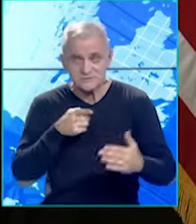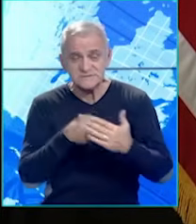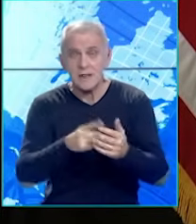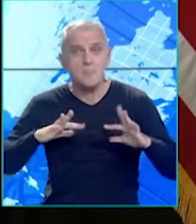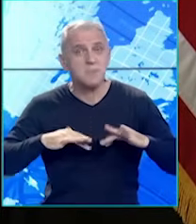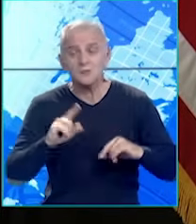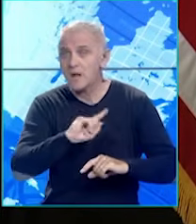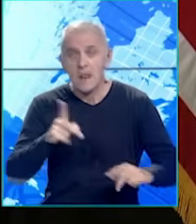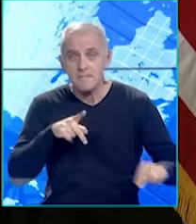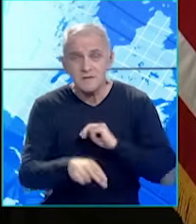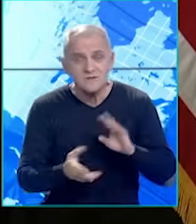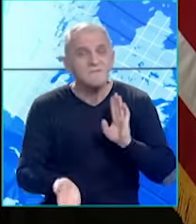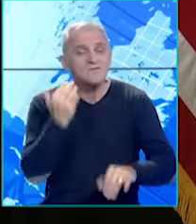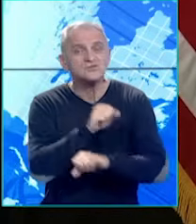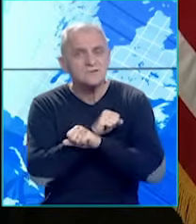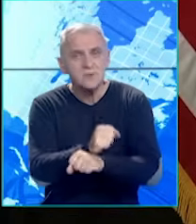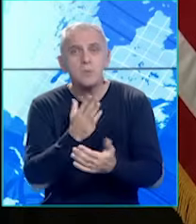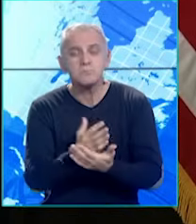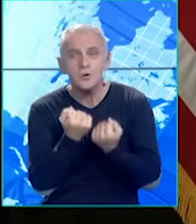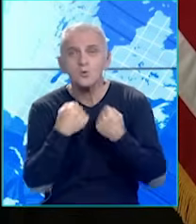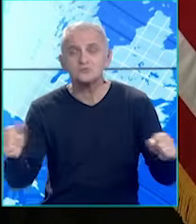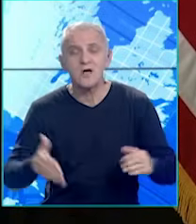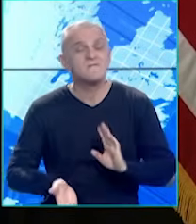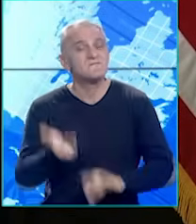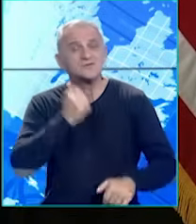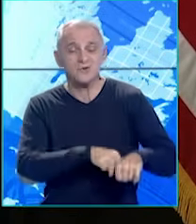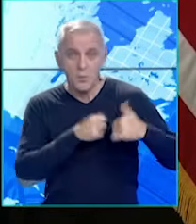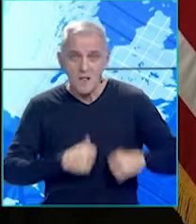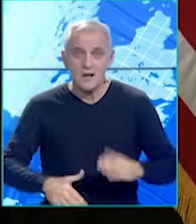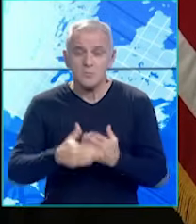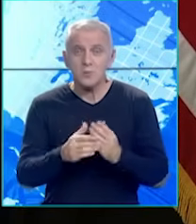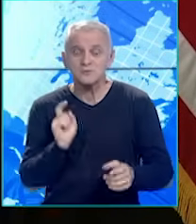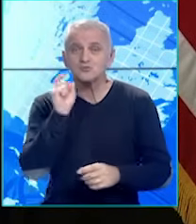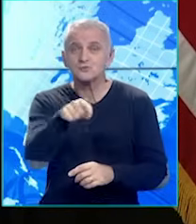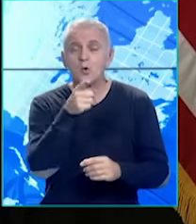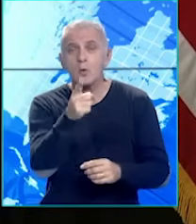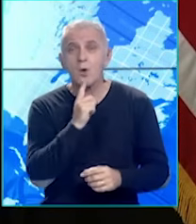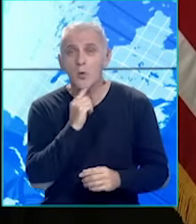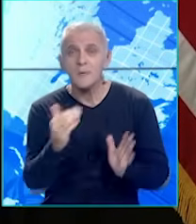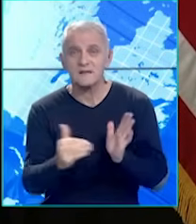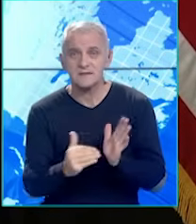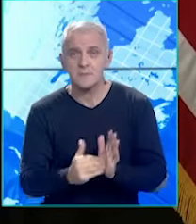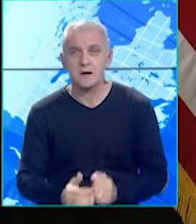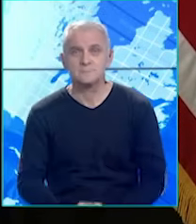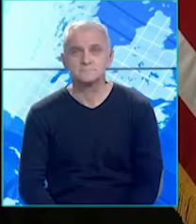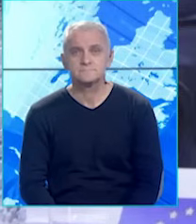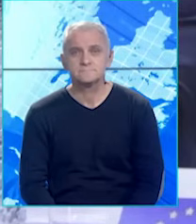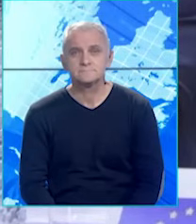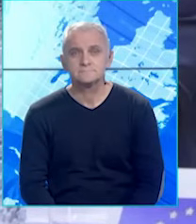ne prestane, da više talaca bude oslobođeno, više humanitarne pomoći stigne do onih kojima je potrebna u Gazi.